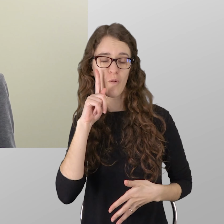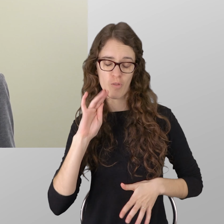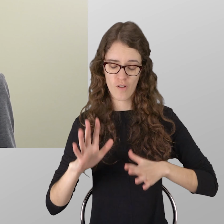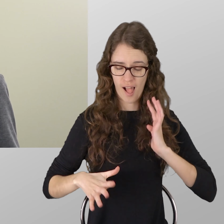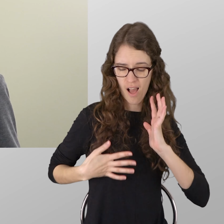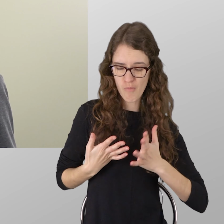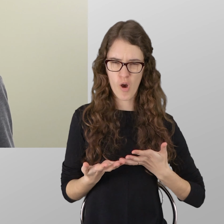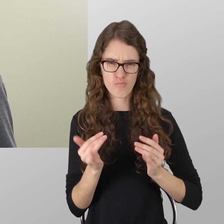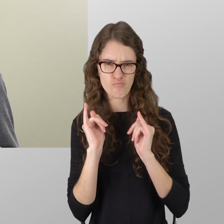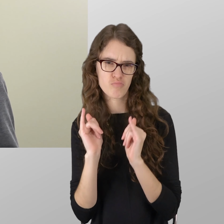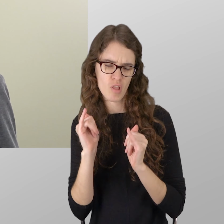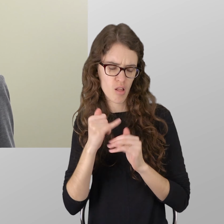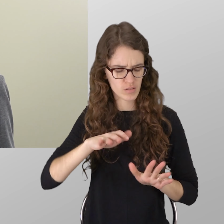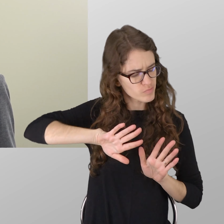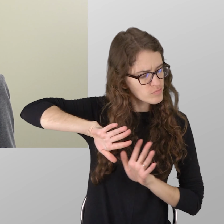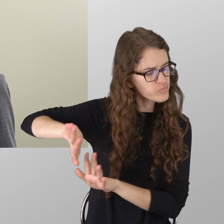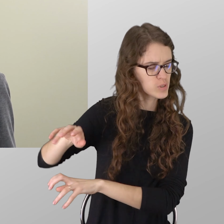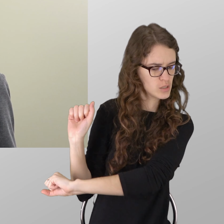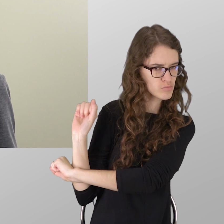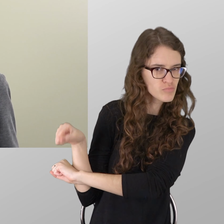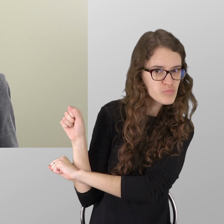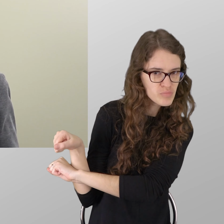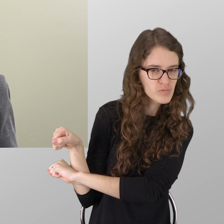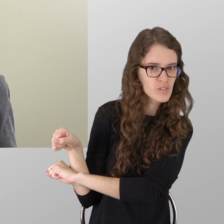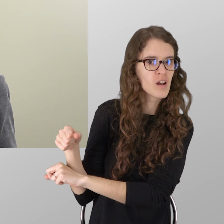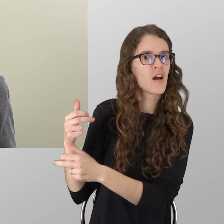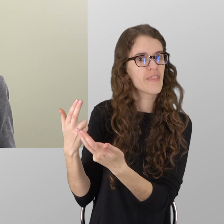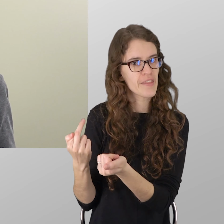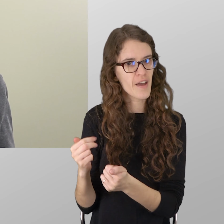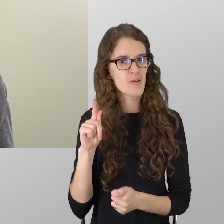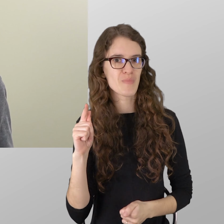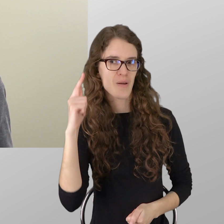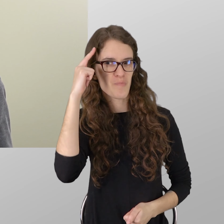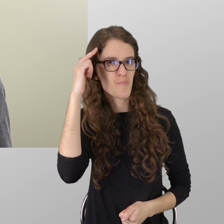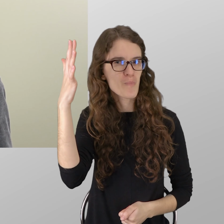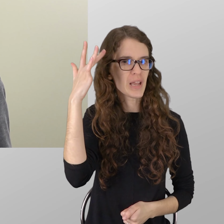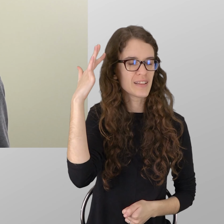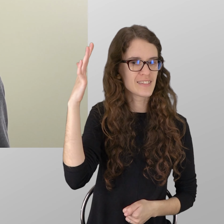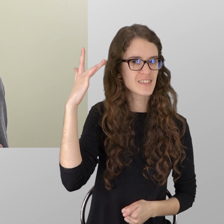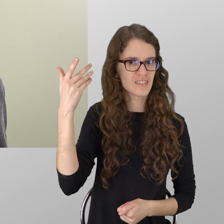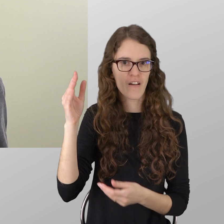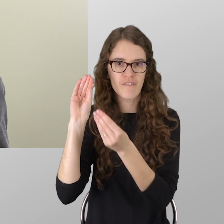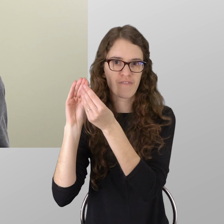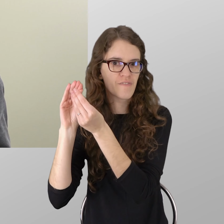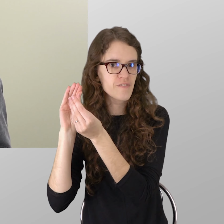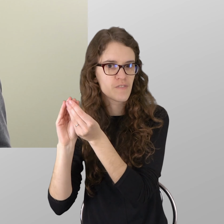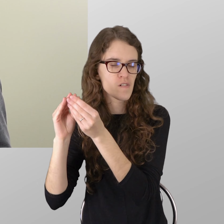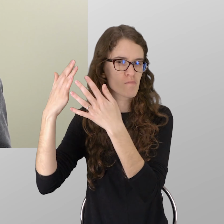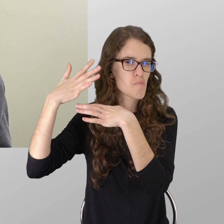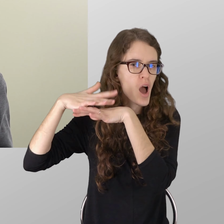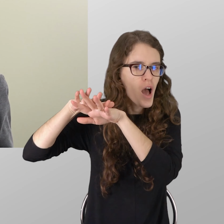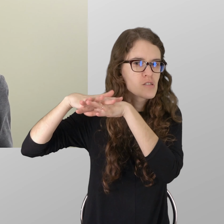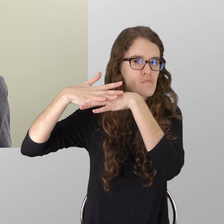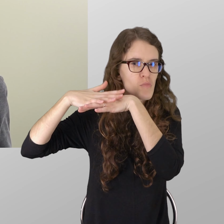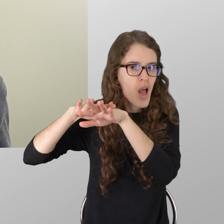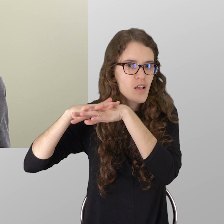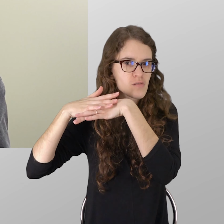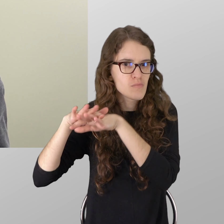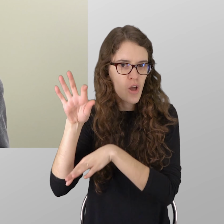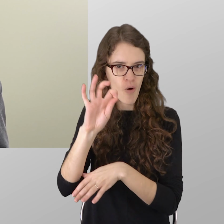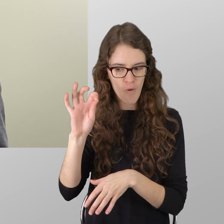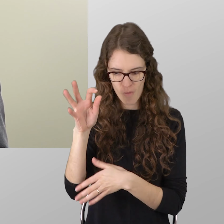Tam, kad mes kažko tai vengtume, mes vis tiek turime apie tai galvoti. Ir kuo mes daugiau vengiame, tuo